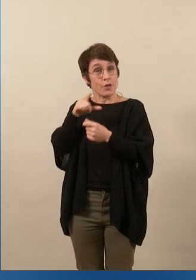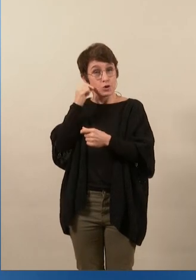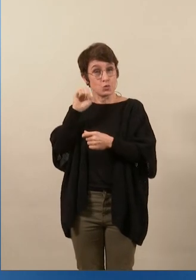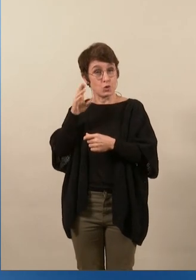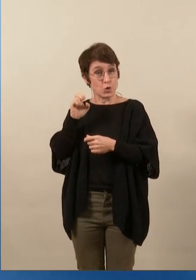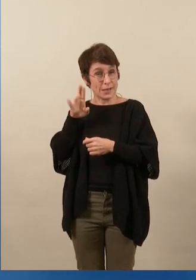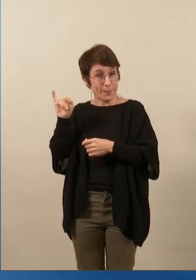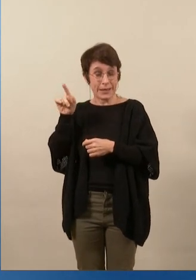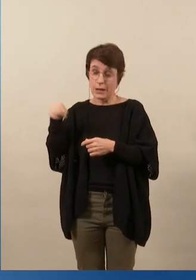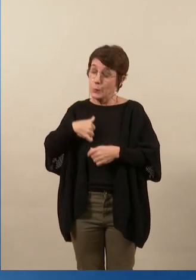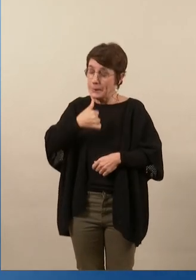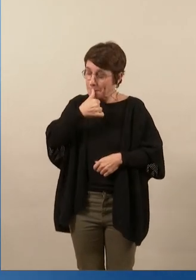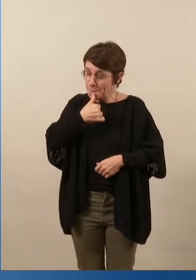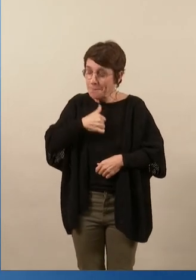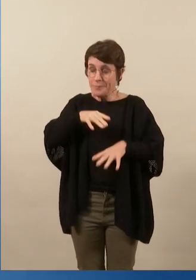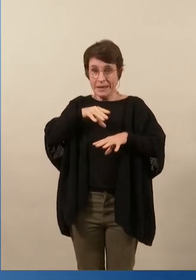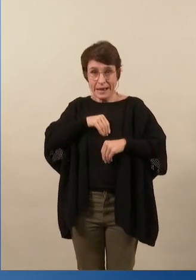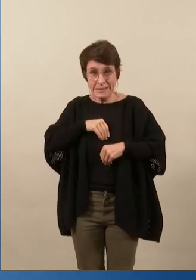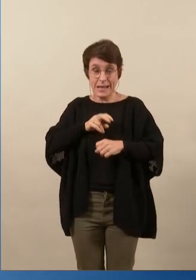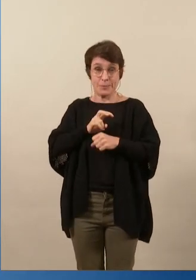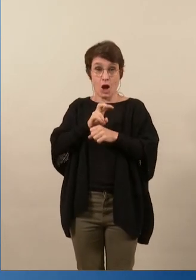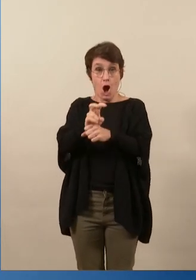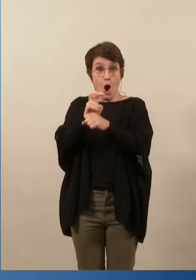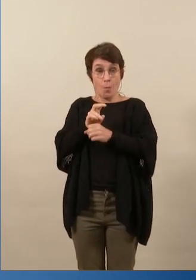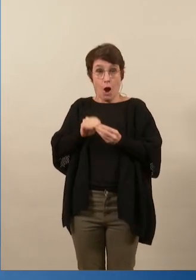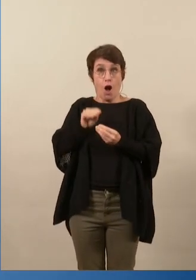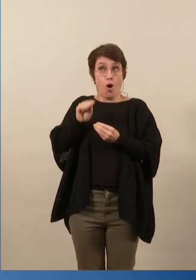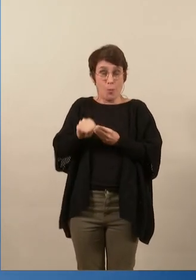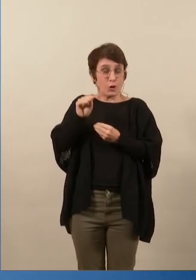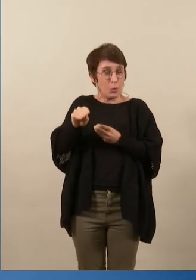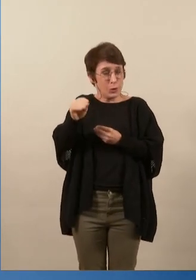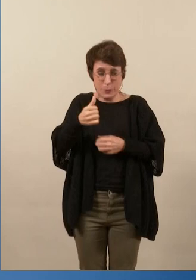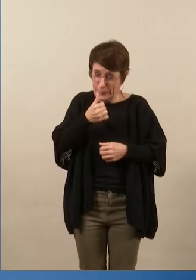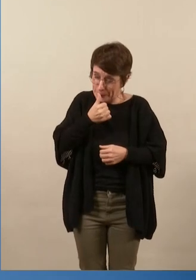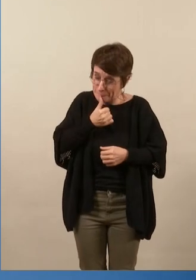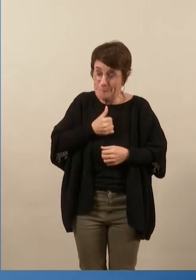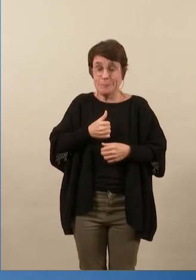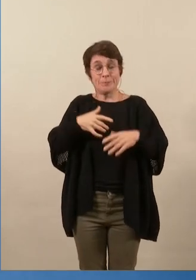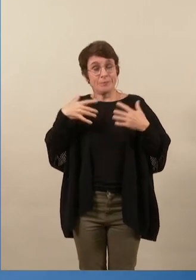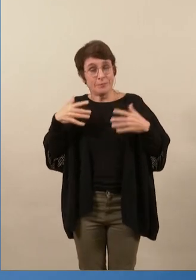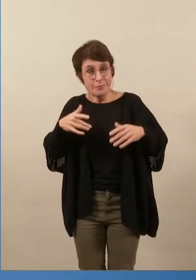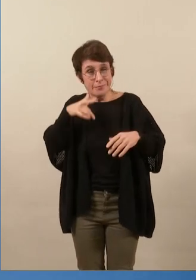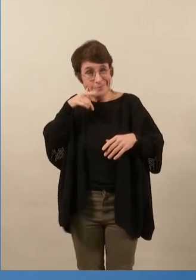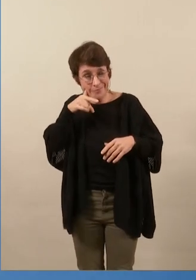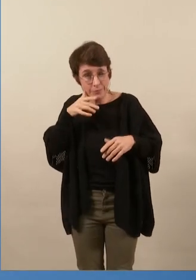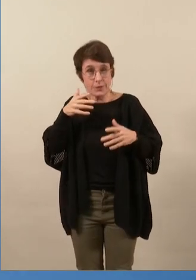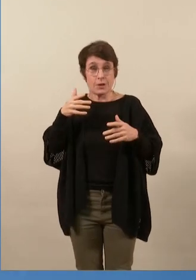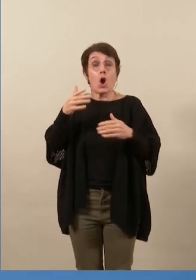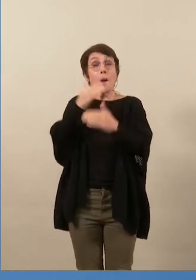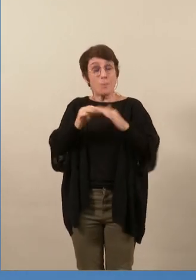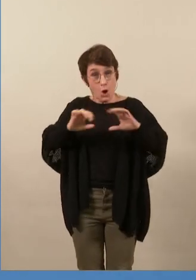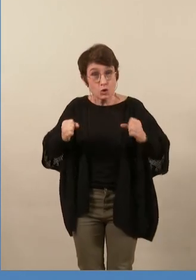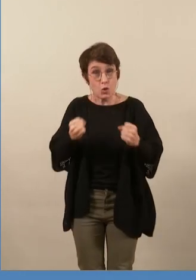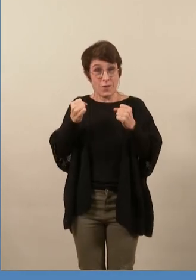a accepté de reporter les emprunts malgré le renchérissement des coûts pour les Grenoblois acceptter le fameux plan de sauvegarde sur